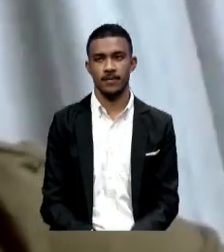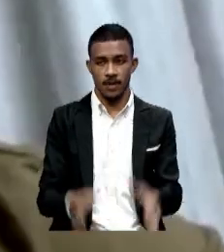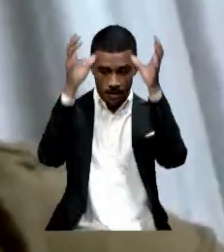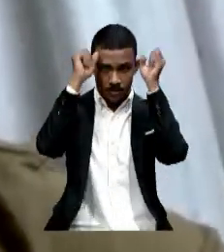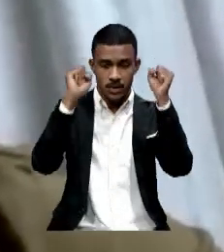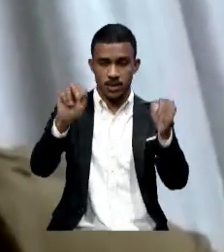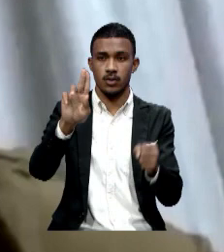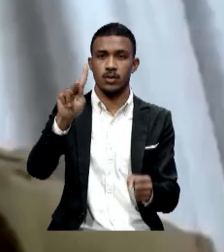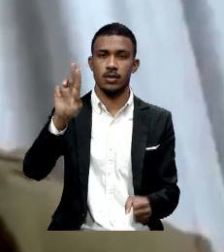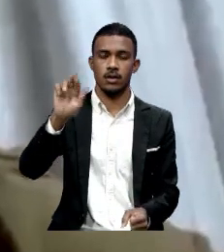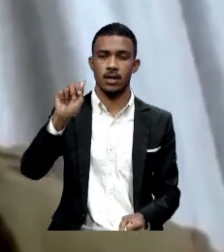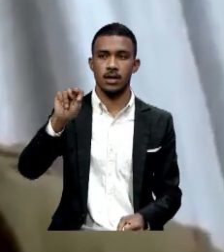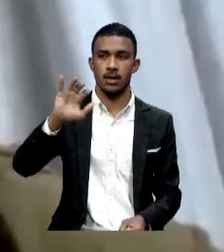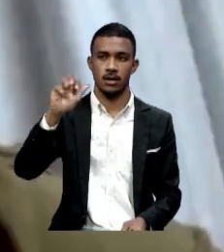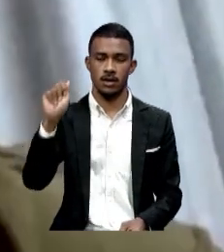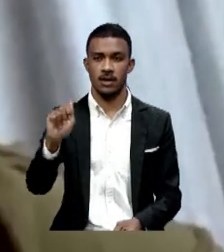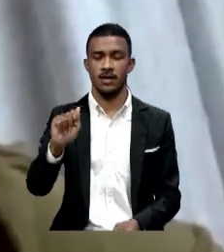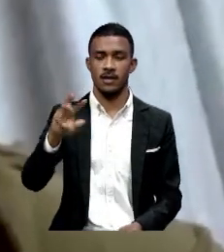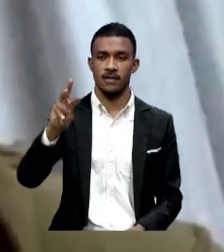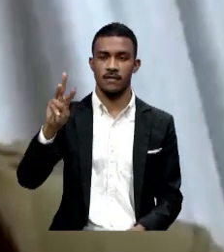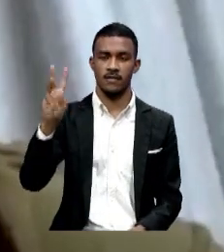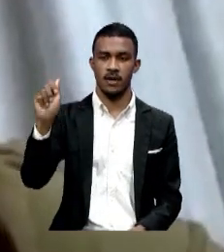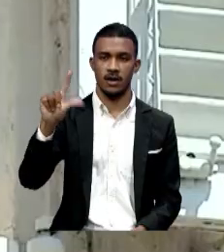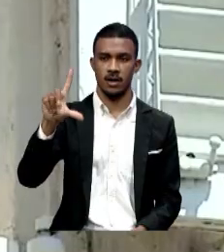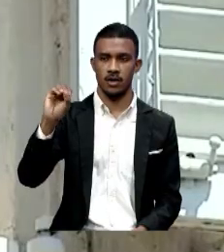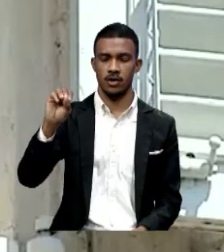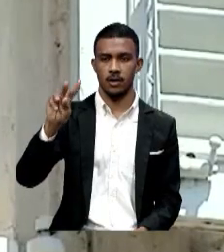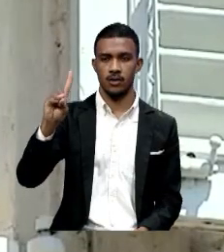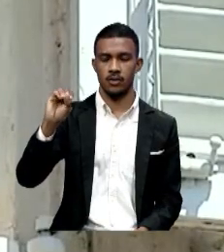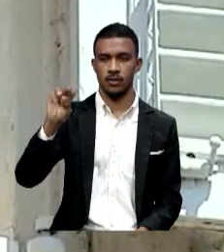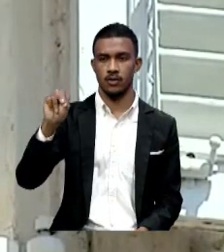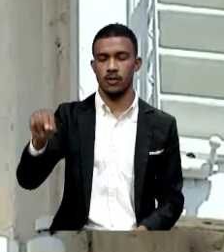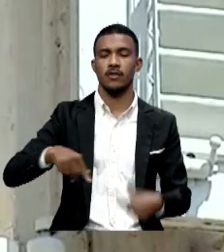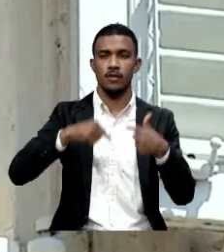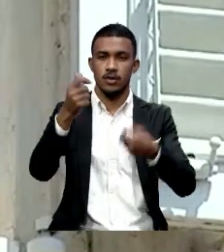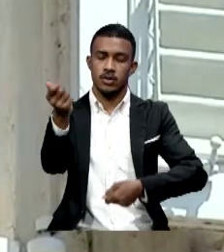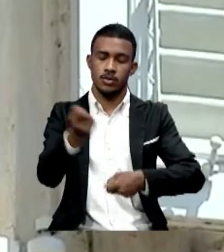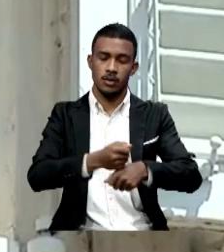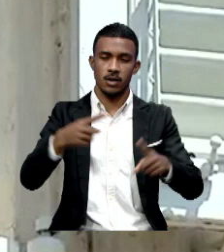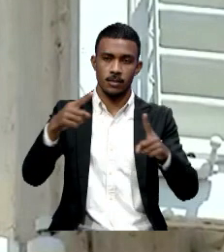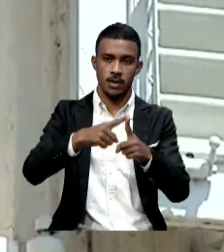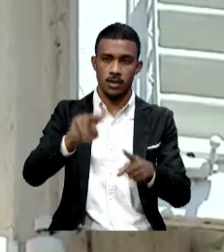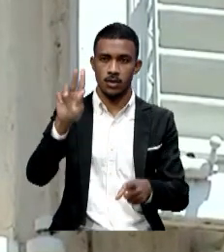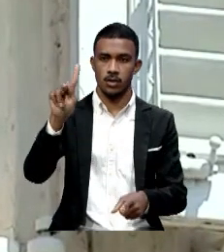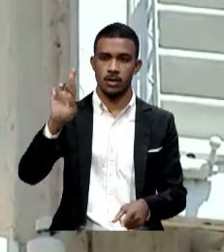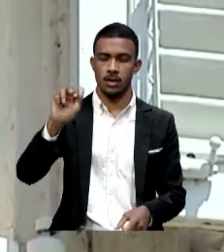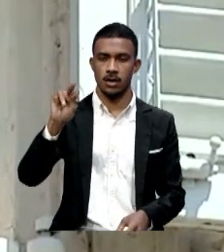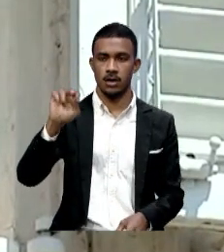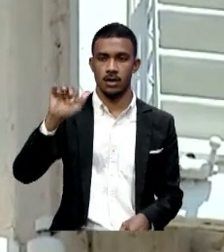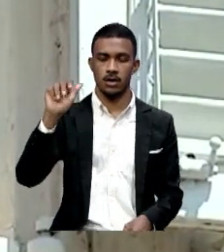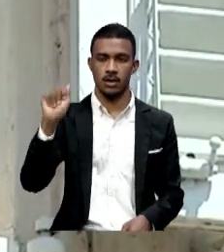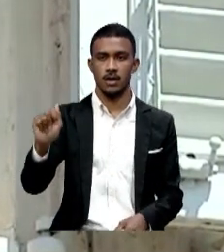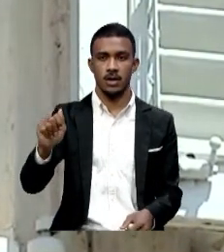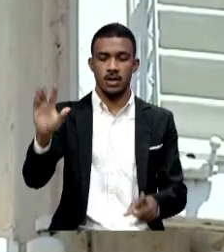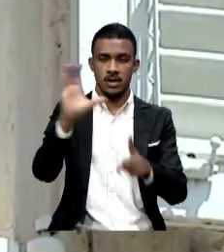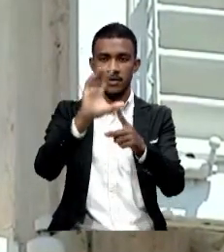Presidente Ucrania Volodymyr Zelensky semana ni hatetem Papa Francisco expressa ona ne suporta va Ucrania. Sef estado ne revela fali